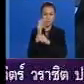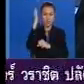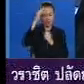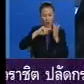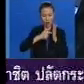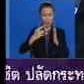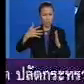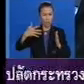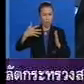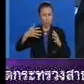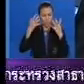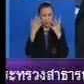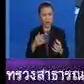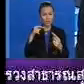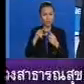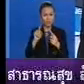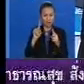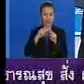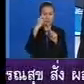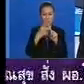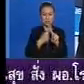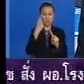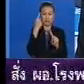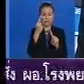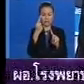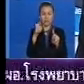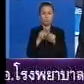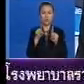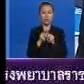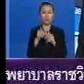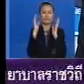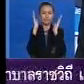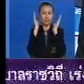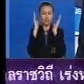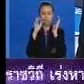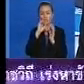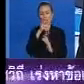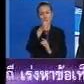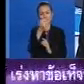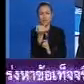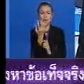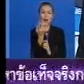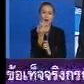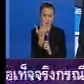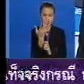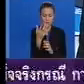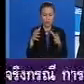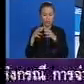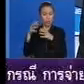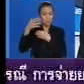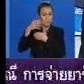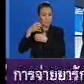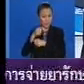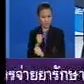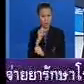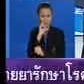ปีนะครับหลังจากฝ่ายค้านจะอภิปรายไม่ไววังใจรัฐบาลในเดือนมกราคมครับด้านรองนายกรัฐมนตรีและเลขาธิการพรรคประชาธิปัตย์ระบุว่าจะมี